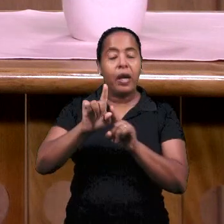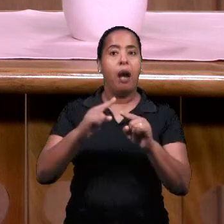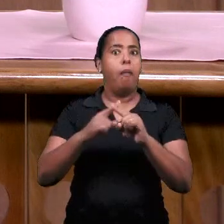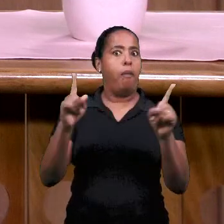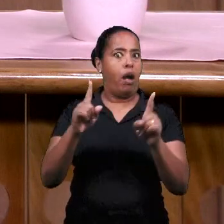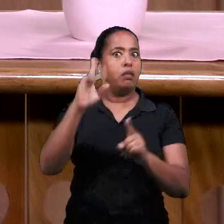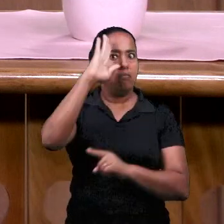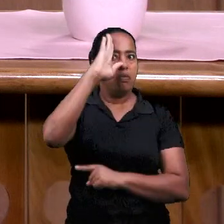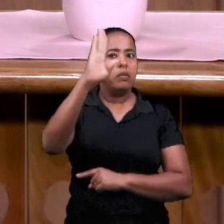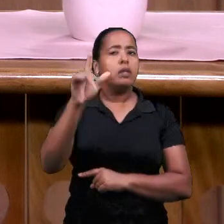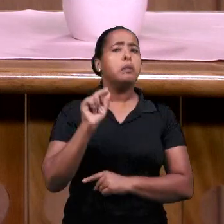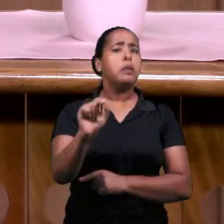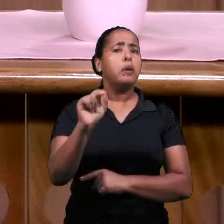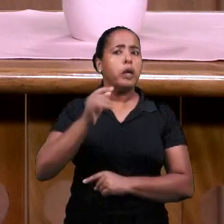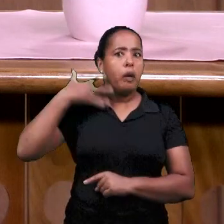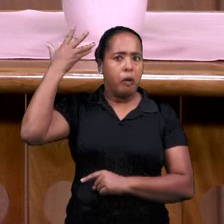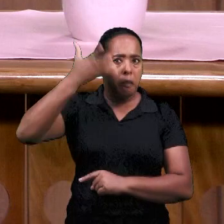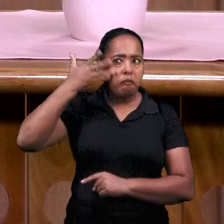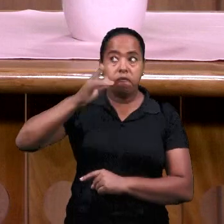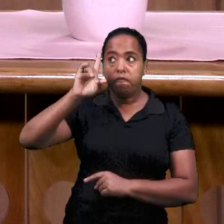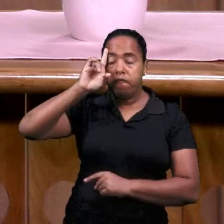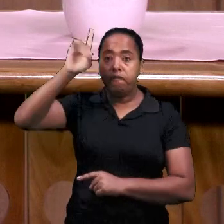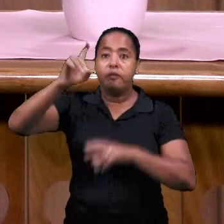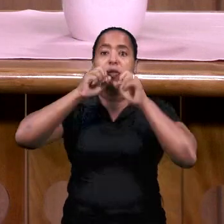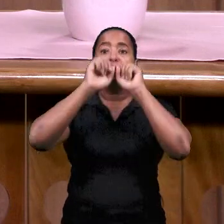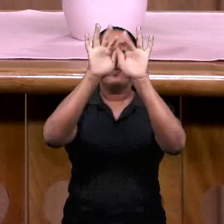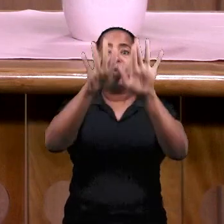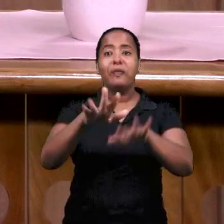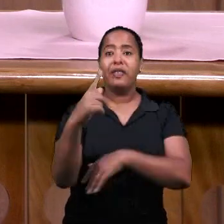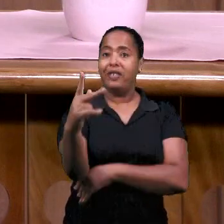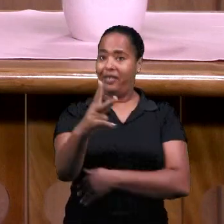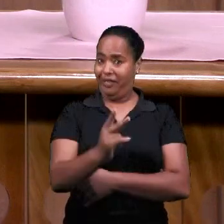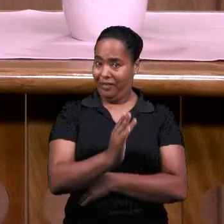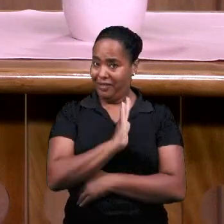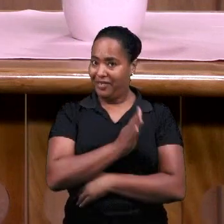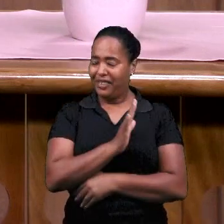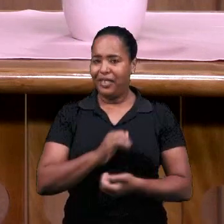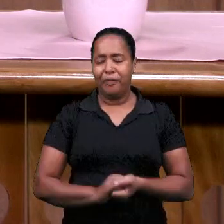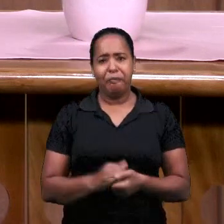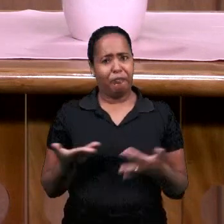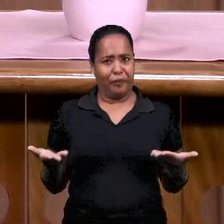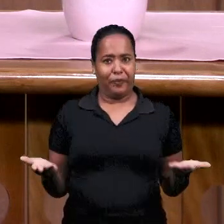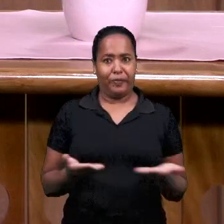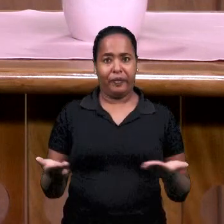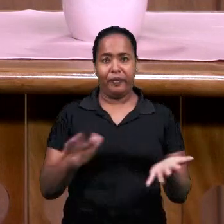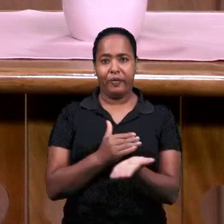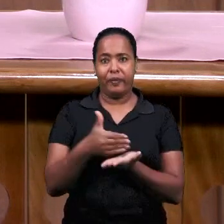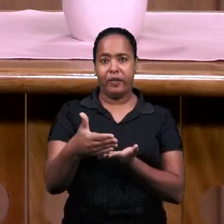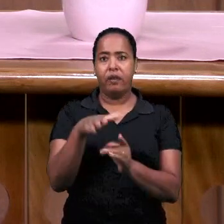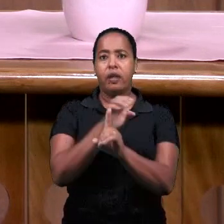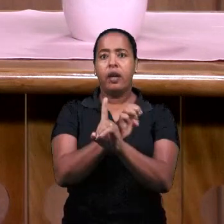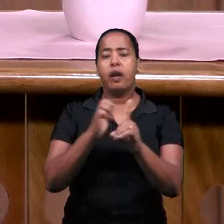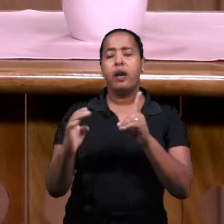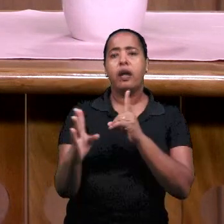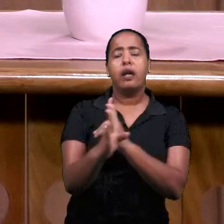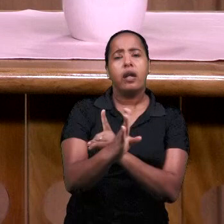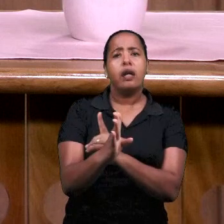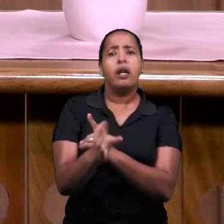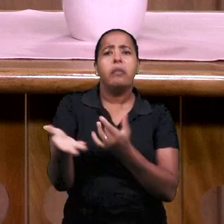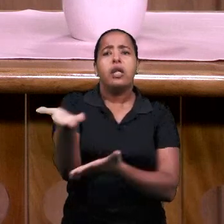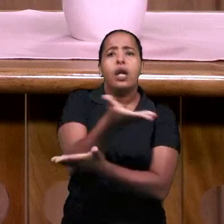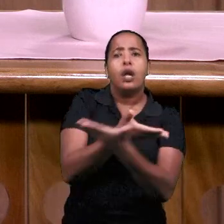avec votre participation, mais surtout nous avons un message pour vous. Dieu a une bénédiction pour votre cœur. Nous allons commencer cette école biblique